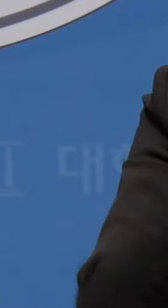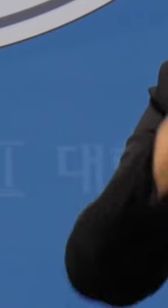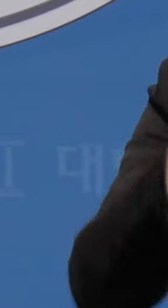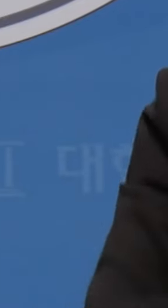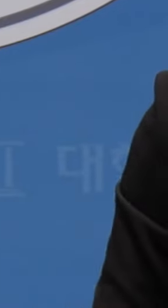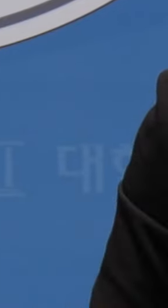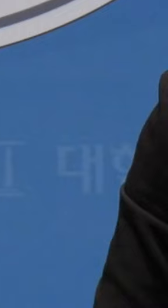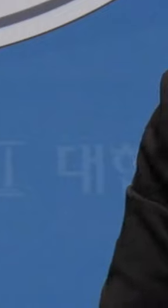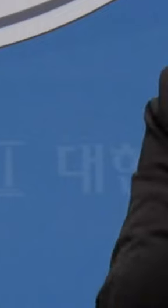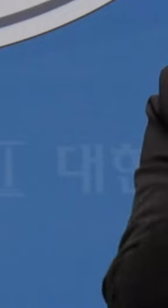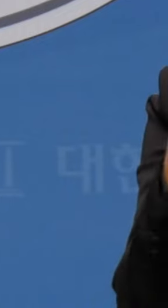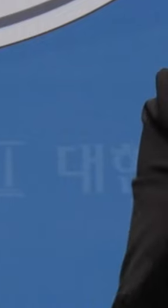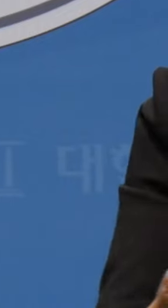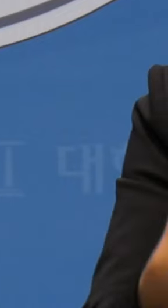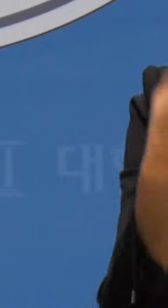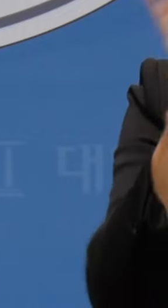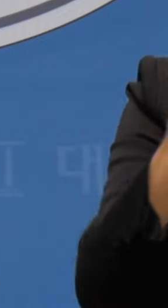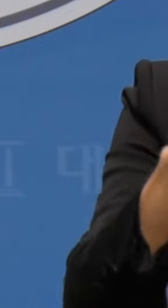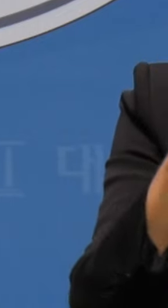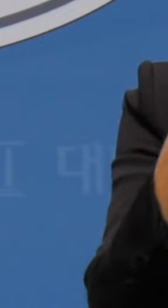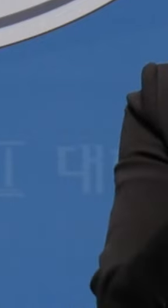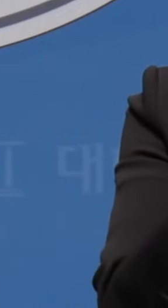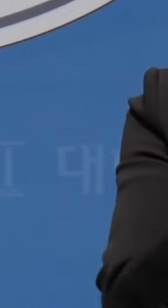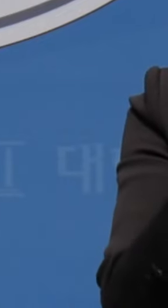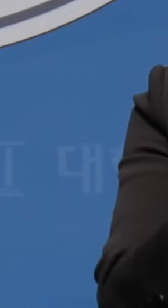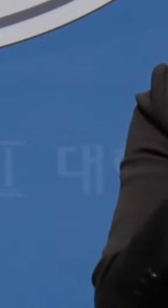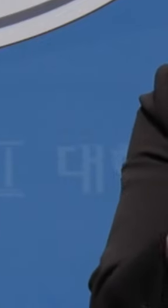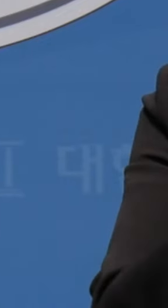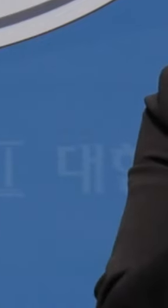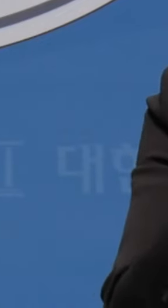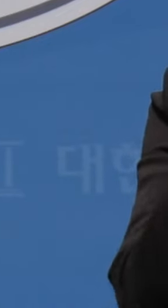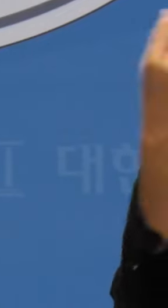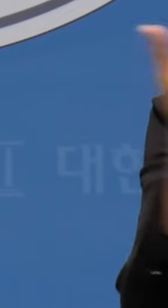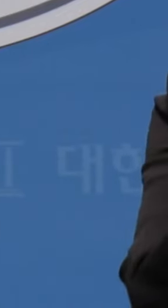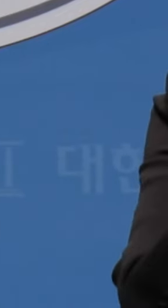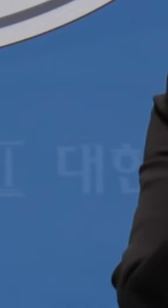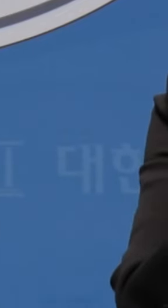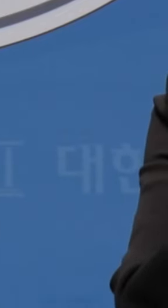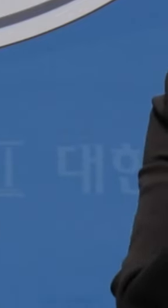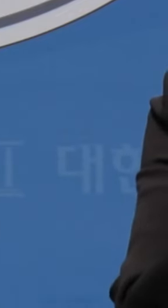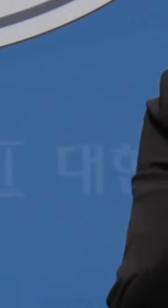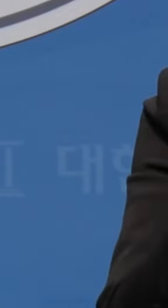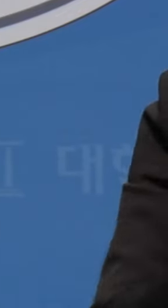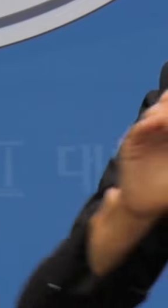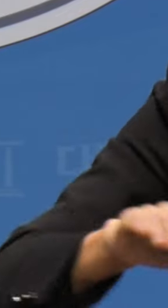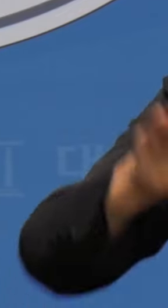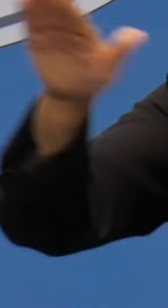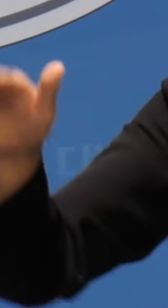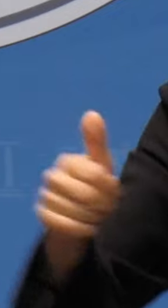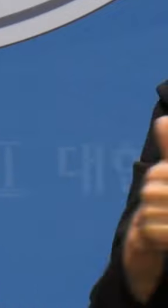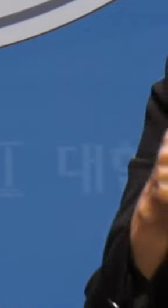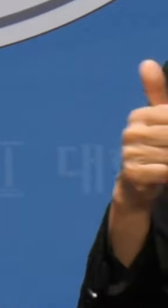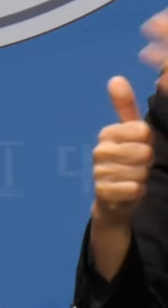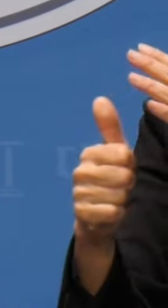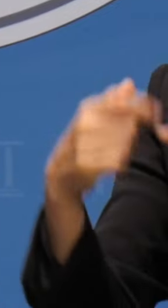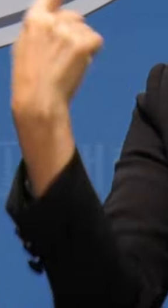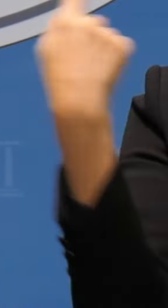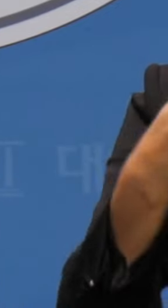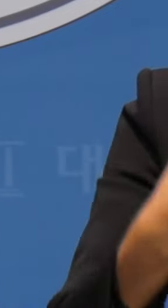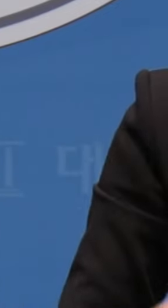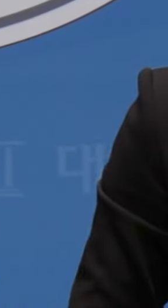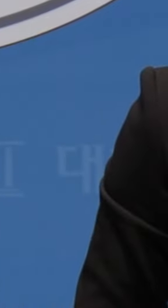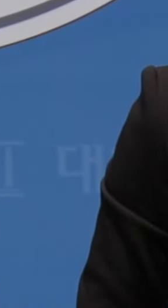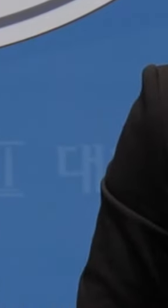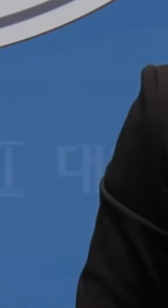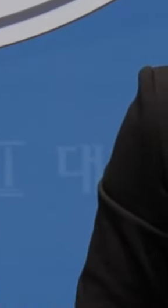진상규명 없이 법안만 내세워 이 사태를 무마하려는 시도는 우리 국민을 우롱하는 행위입니다.